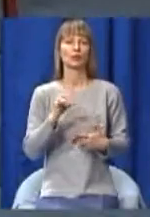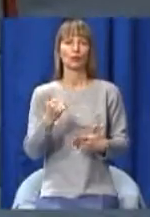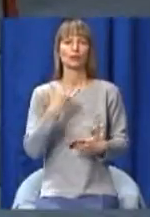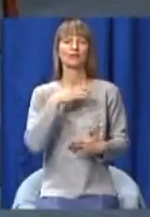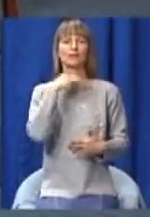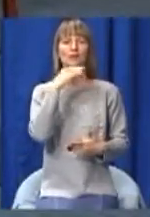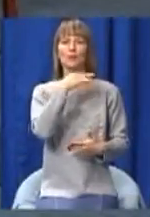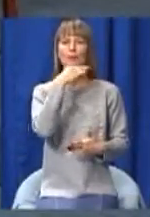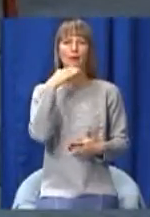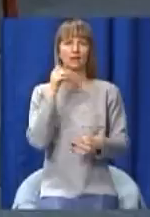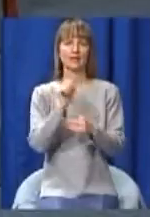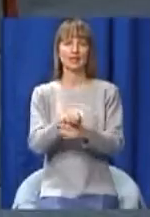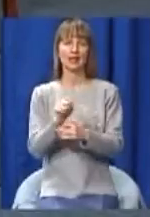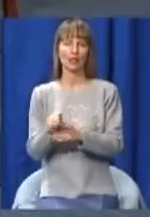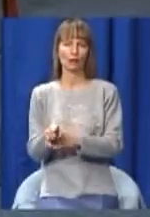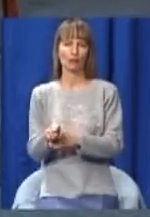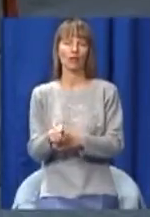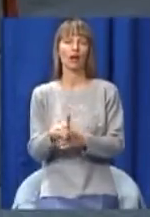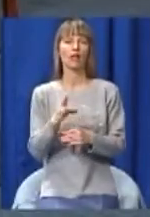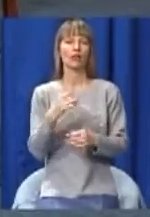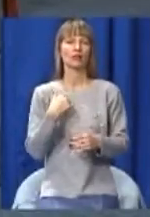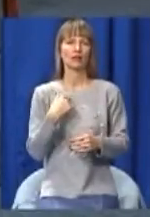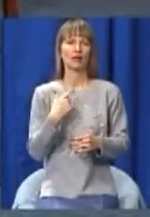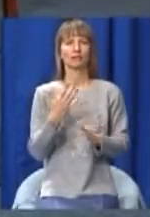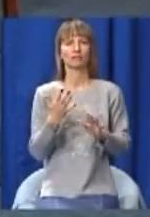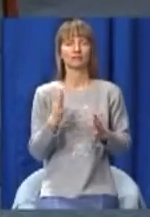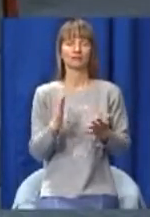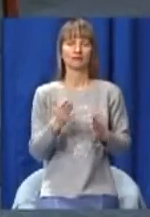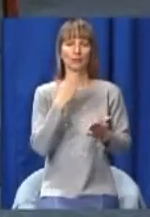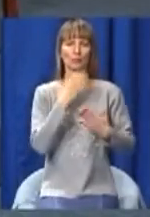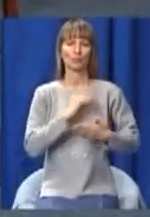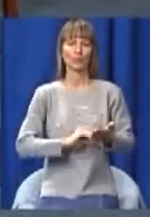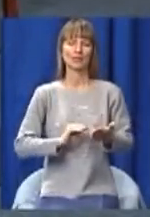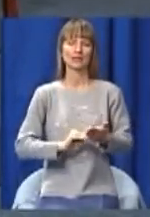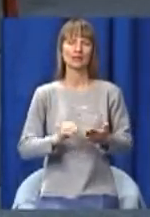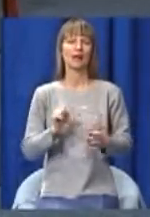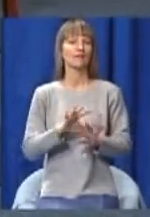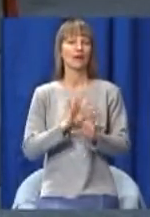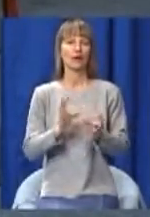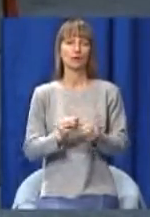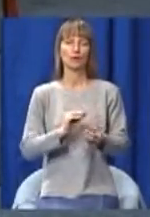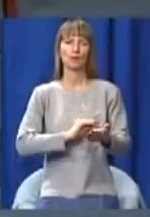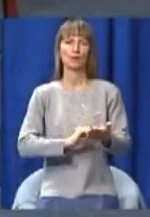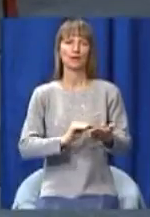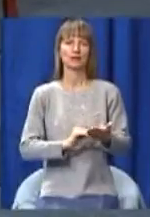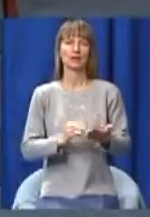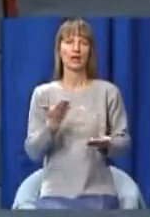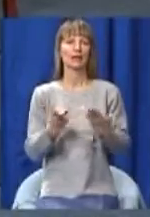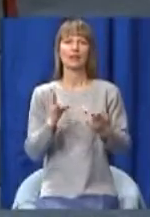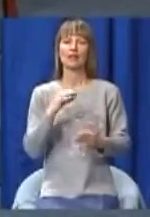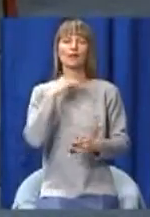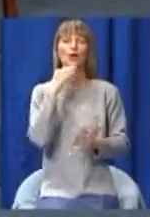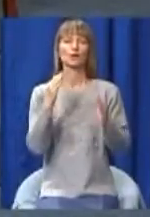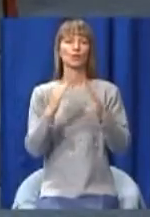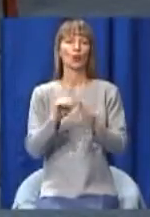у школі дуже багато задають, але я не дуже полюбляю. А як взагалі там писати, якщо не в школі, щось